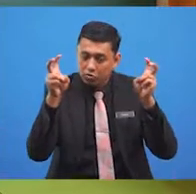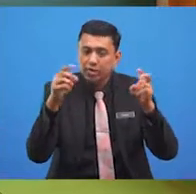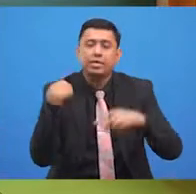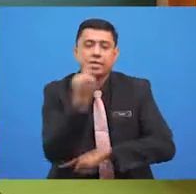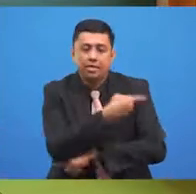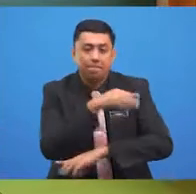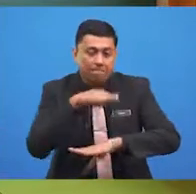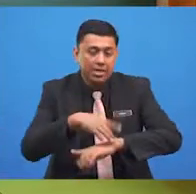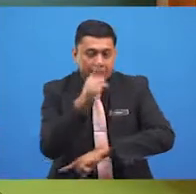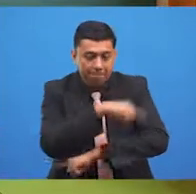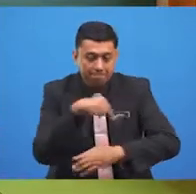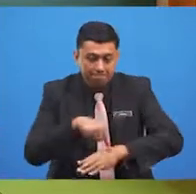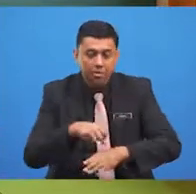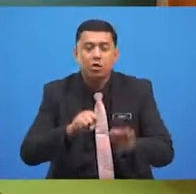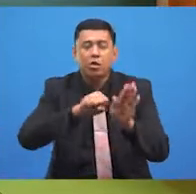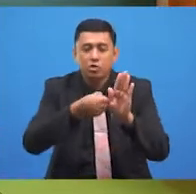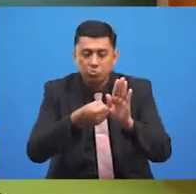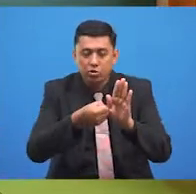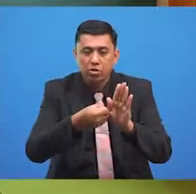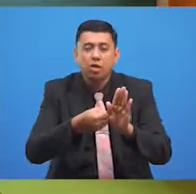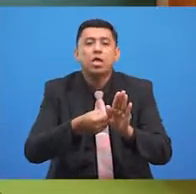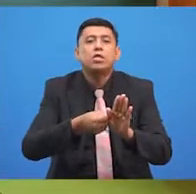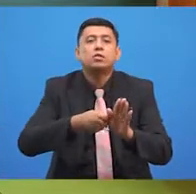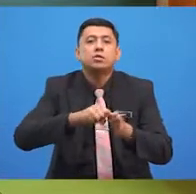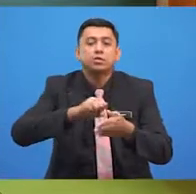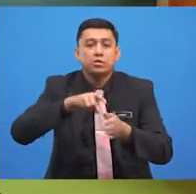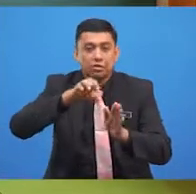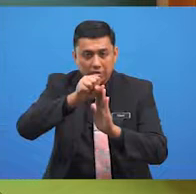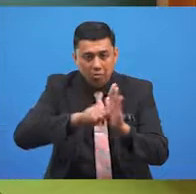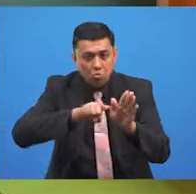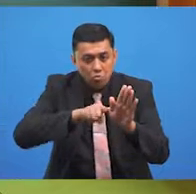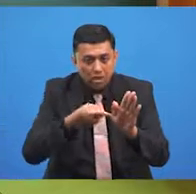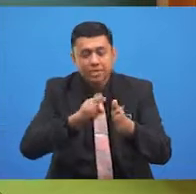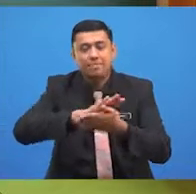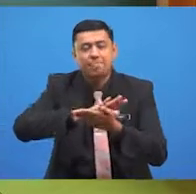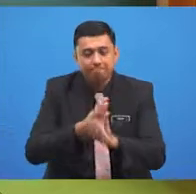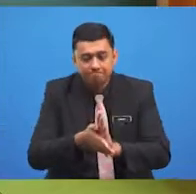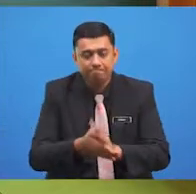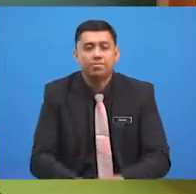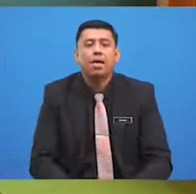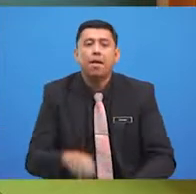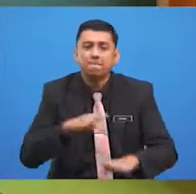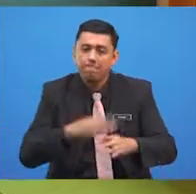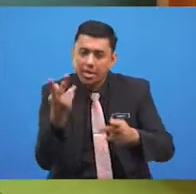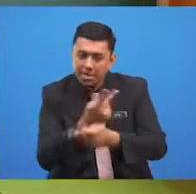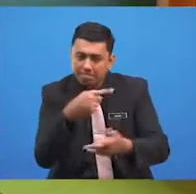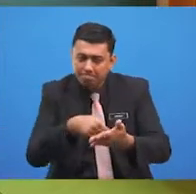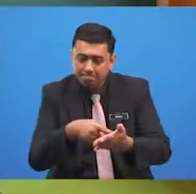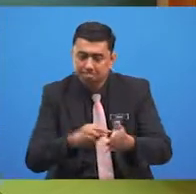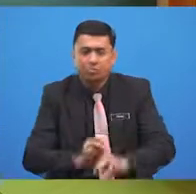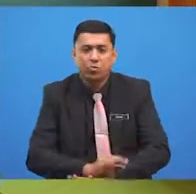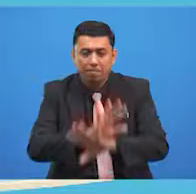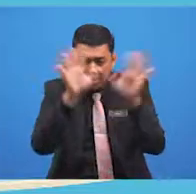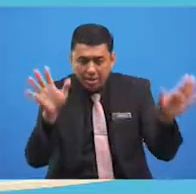ini, iaitu sumber semula jadi. Murid-murid, pada episod kali ini, cikgu akan